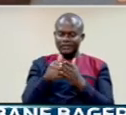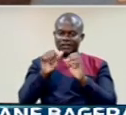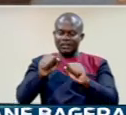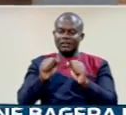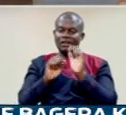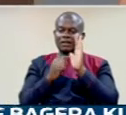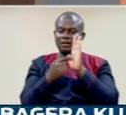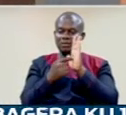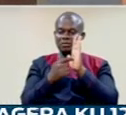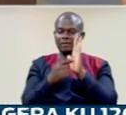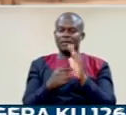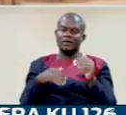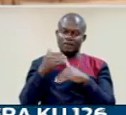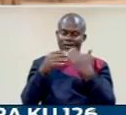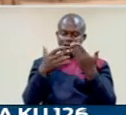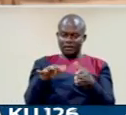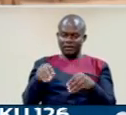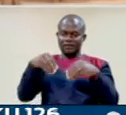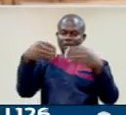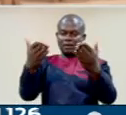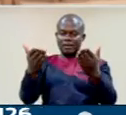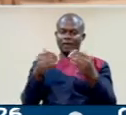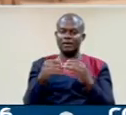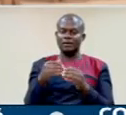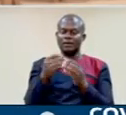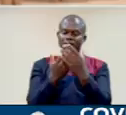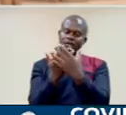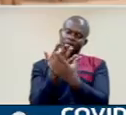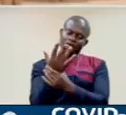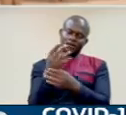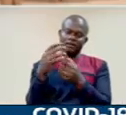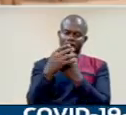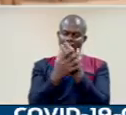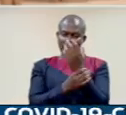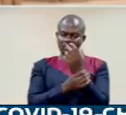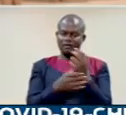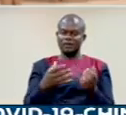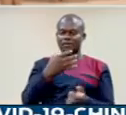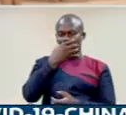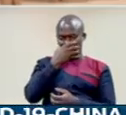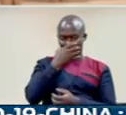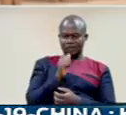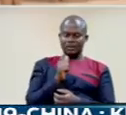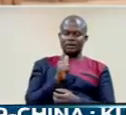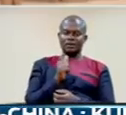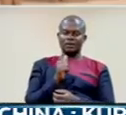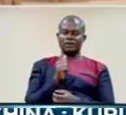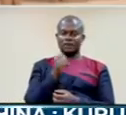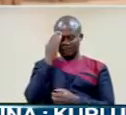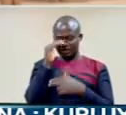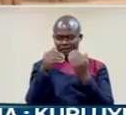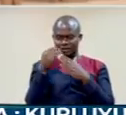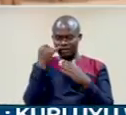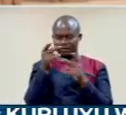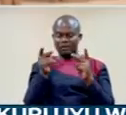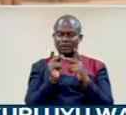ibipimo twarangiza tukabaha ga na maske uturinda udufukamunwa kugira ngo niba